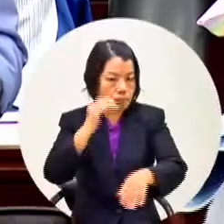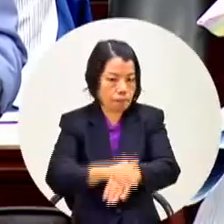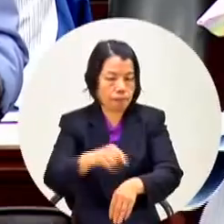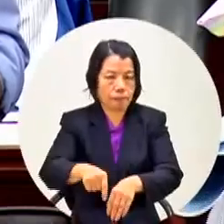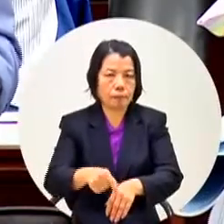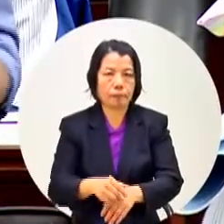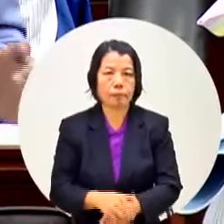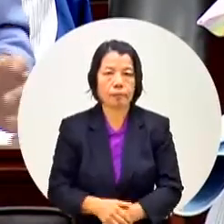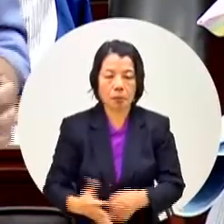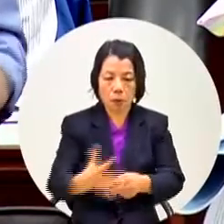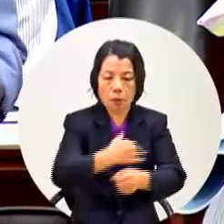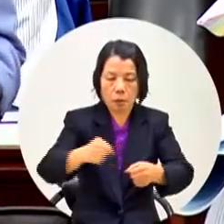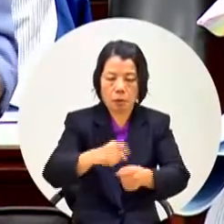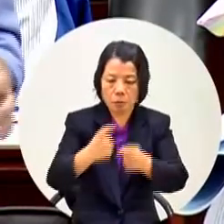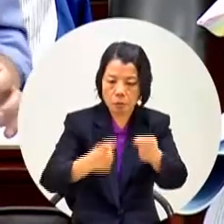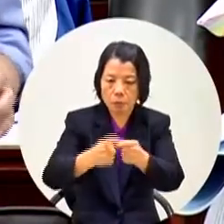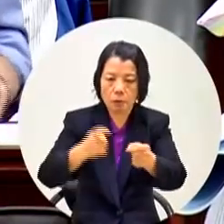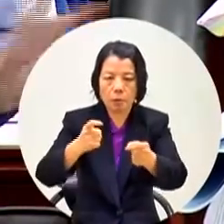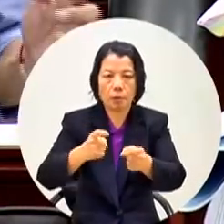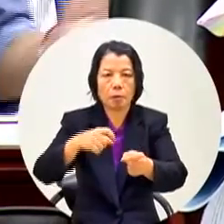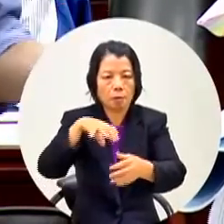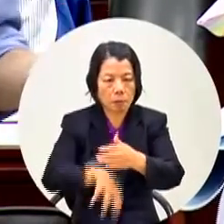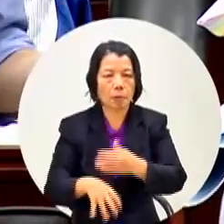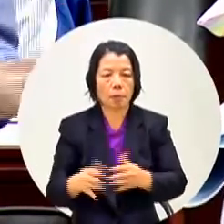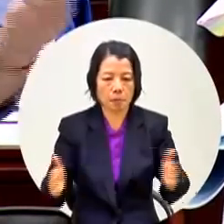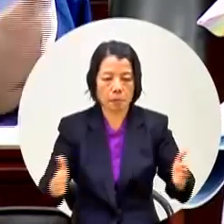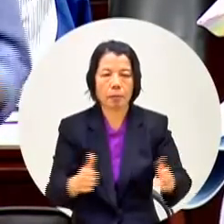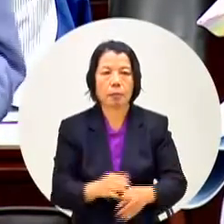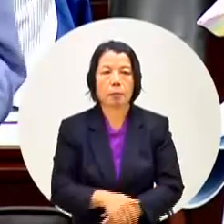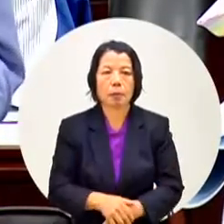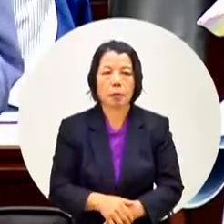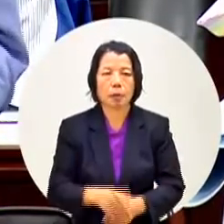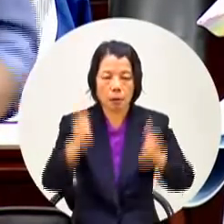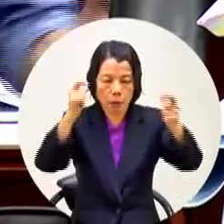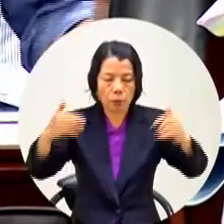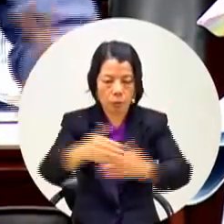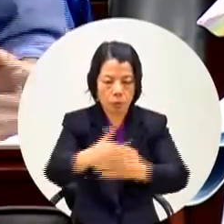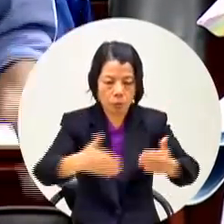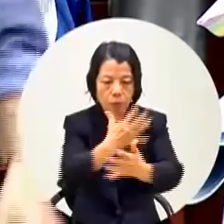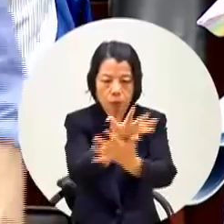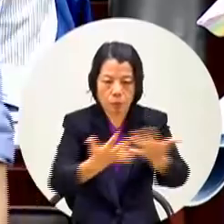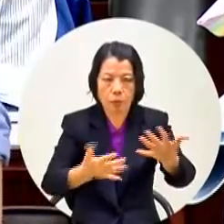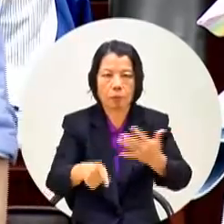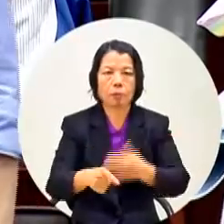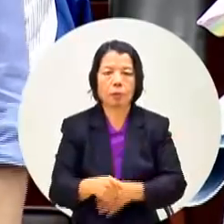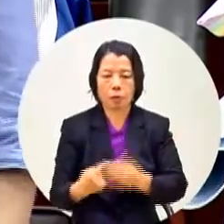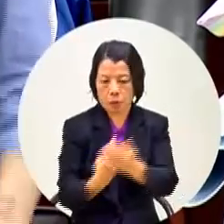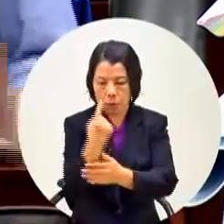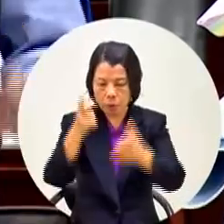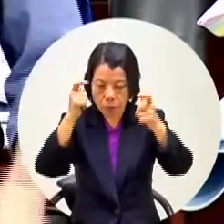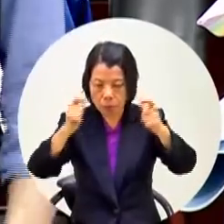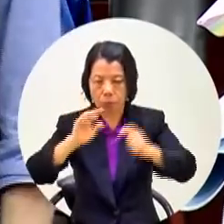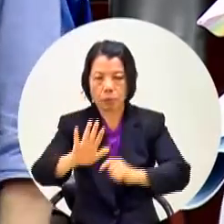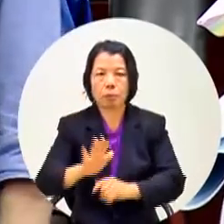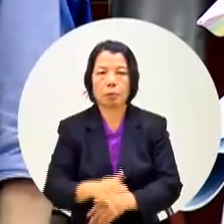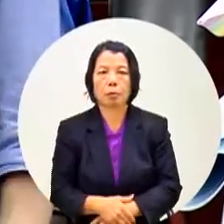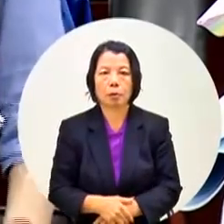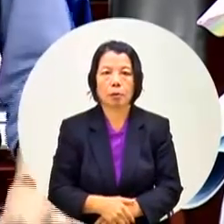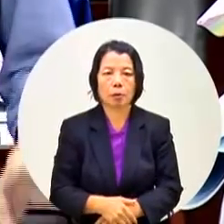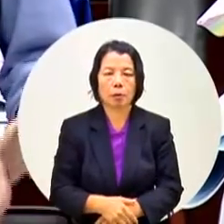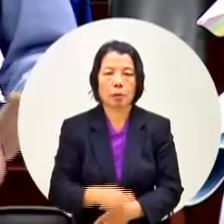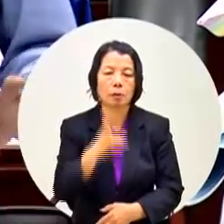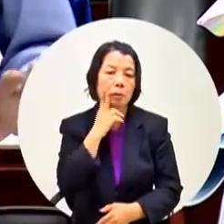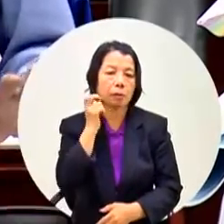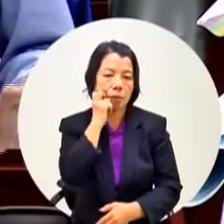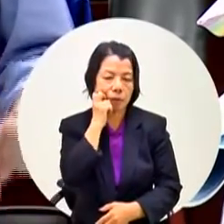高雄的交通网是全台湾没有的，只有高雄有啊，四铁合一了。所以这是一个大方向。重